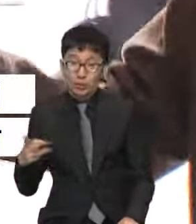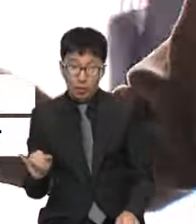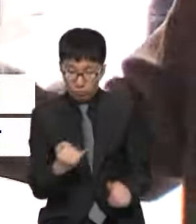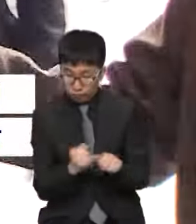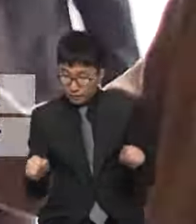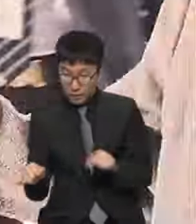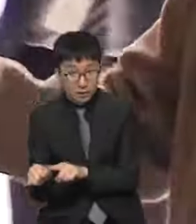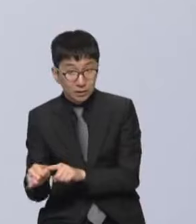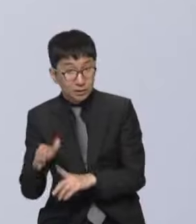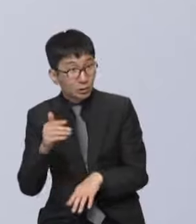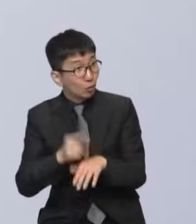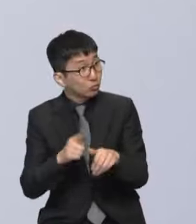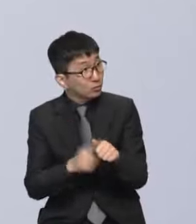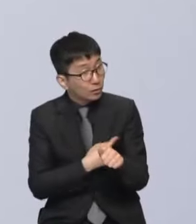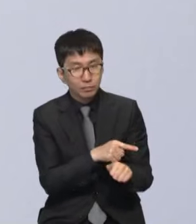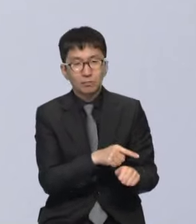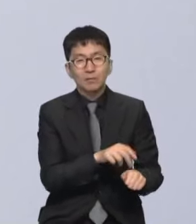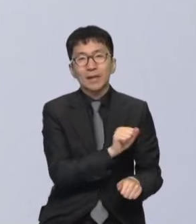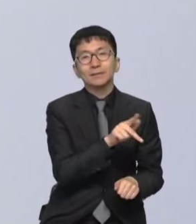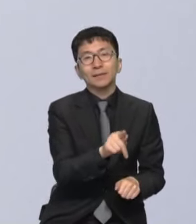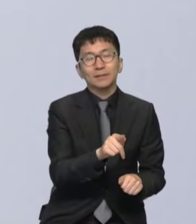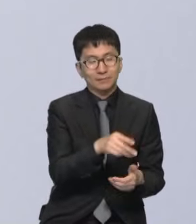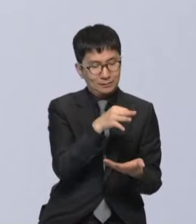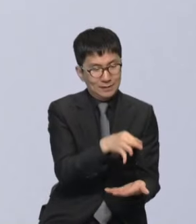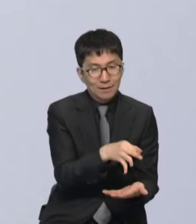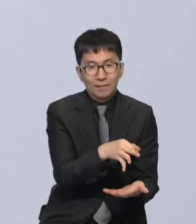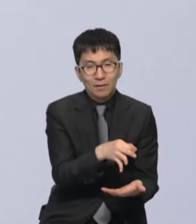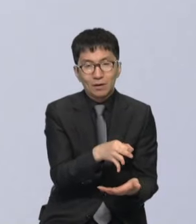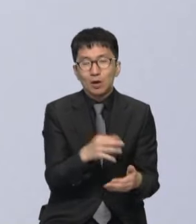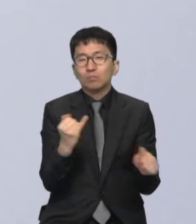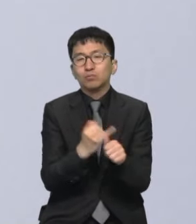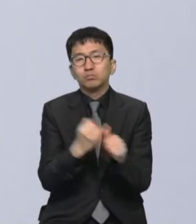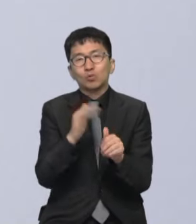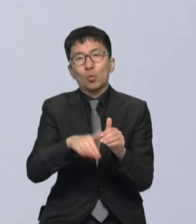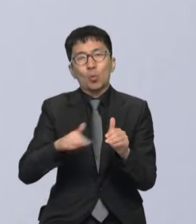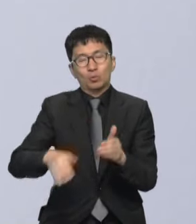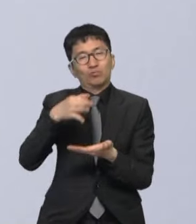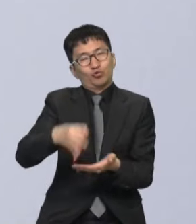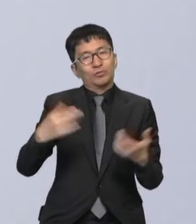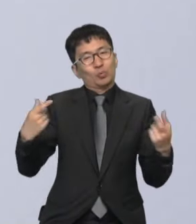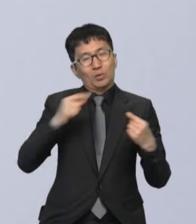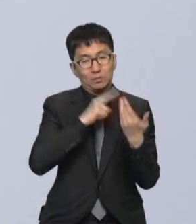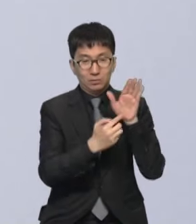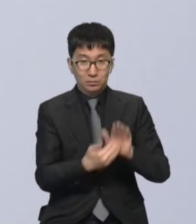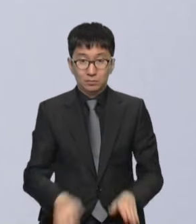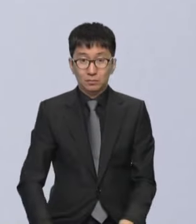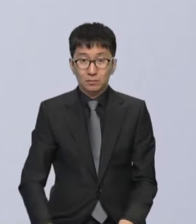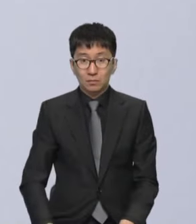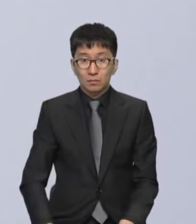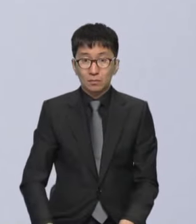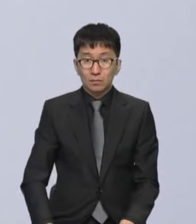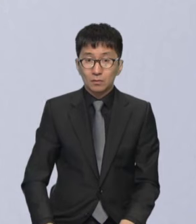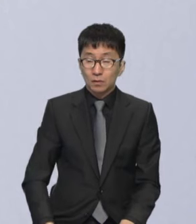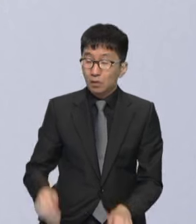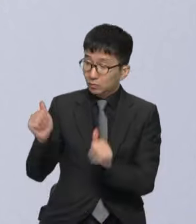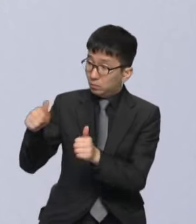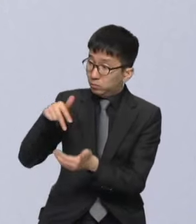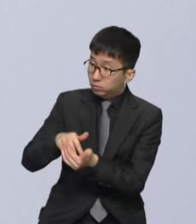해당된다고 강조했습니다. 최 회장 측은 재판부가 실질적인 혼인 관계가 2019년 파탄났다고